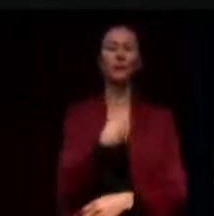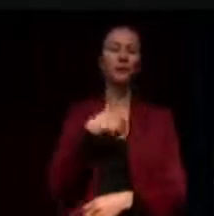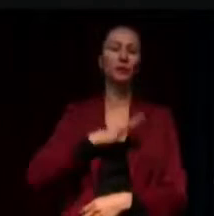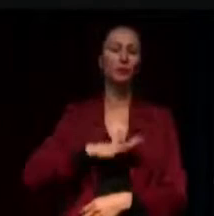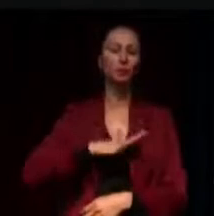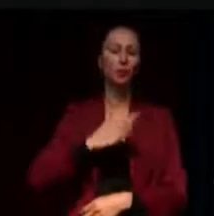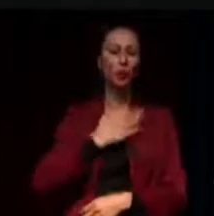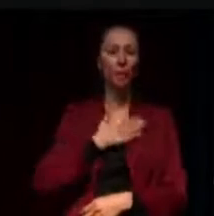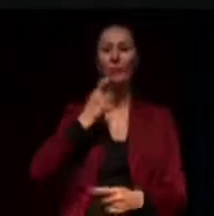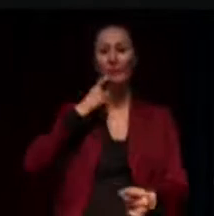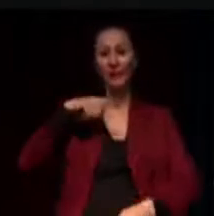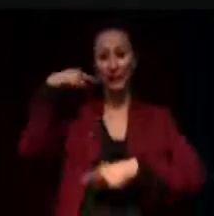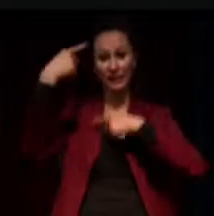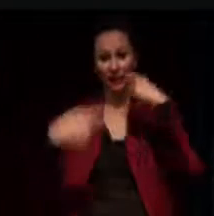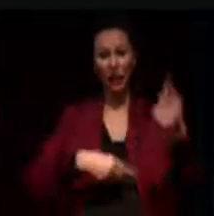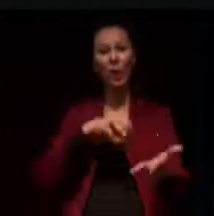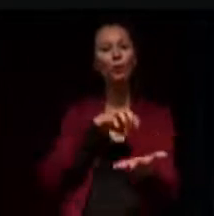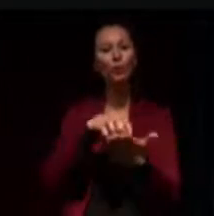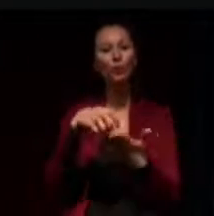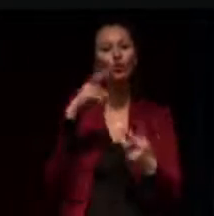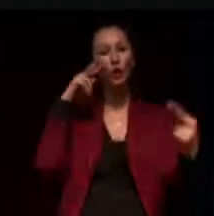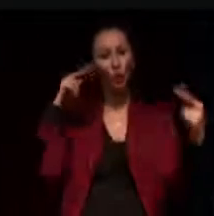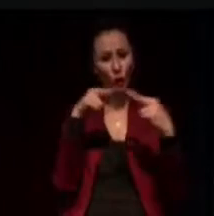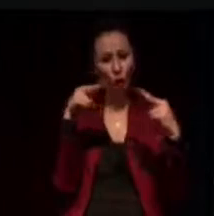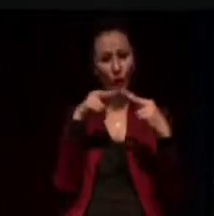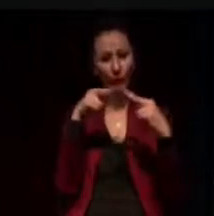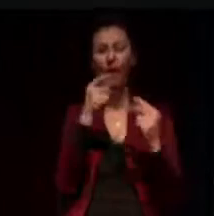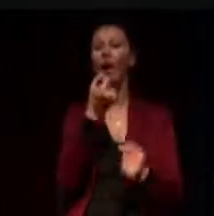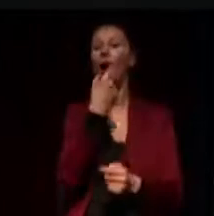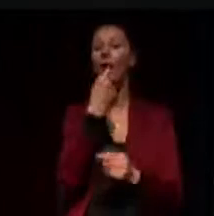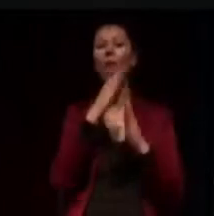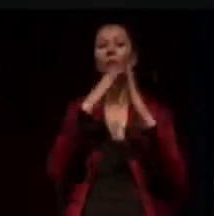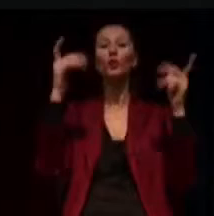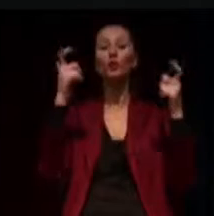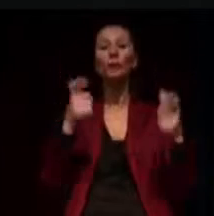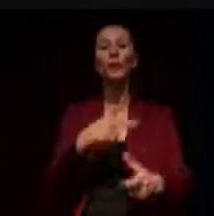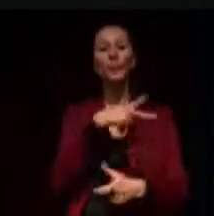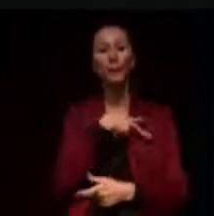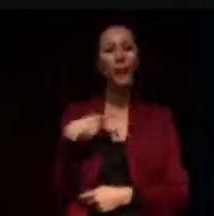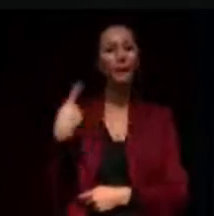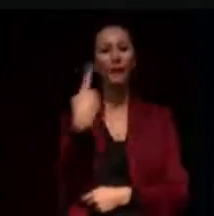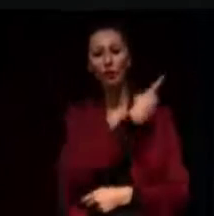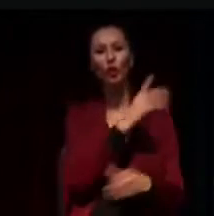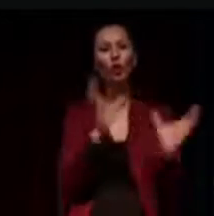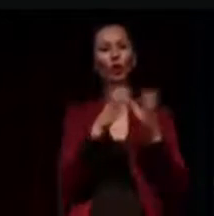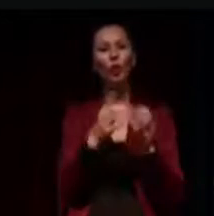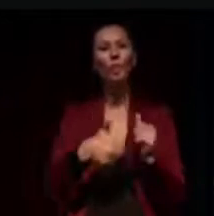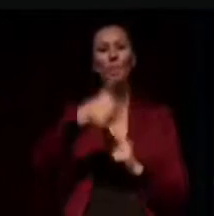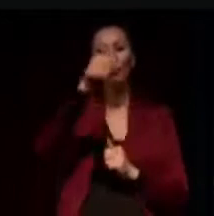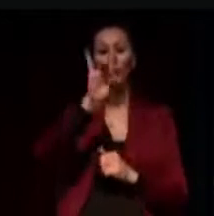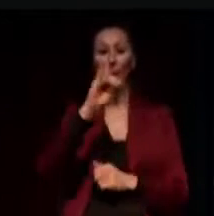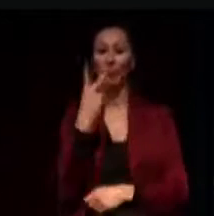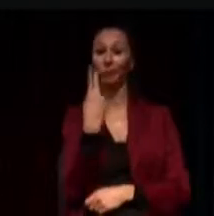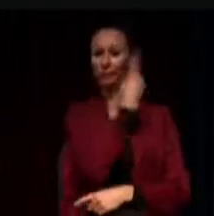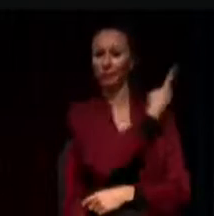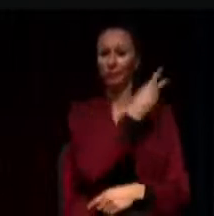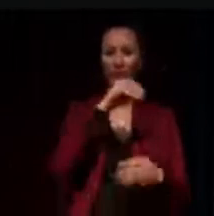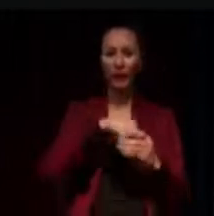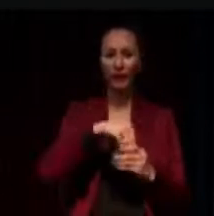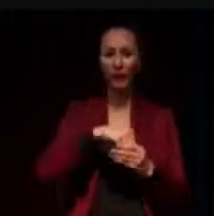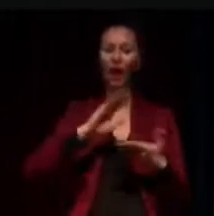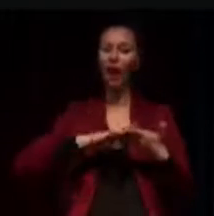istiyorum. Seneye bütçe görüşmelerinde Ankara Büyükşehir Belediyesi Grup Başkan Vekili, MHP Grup Başkan